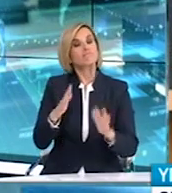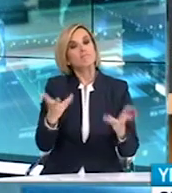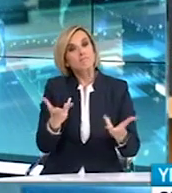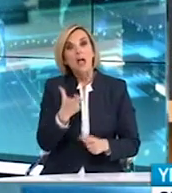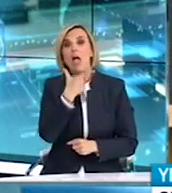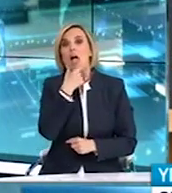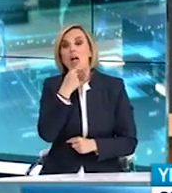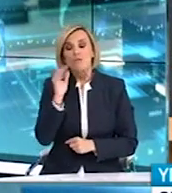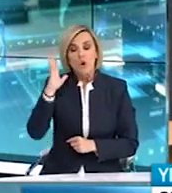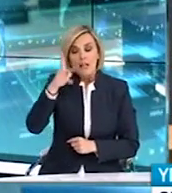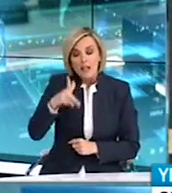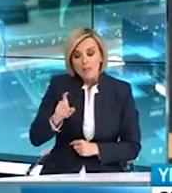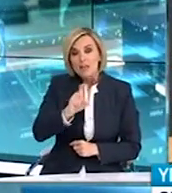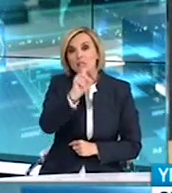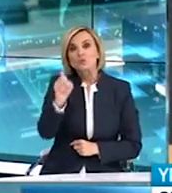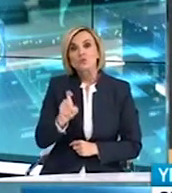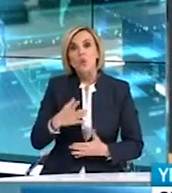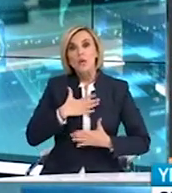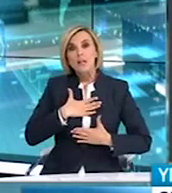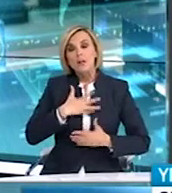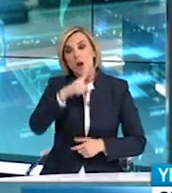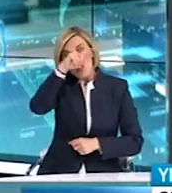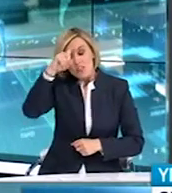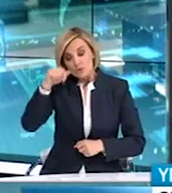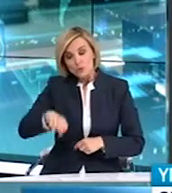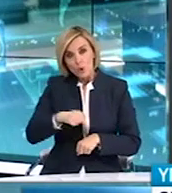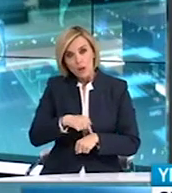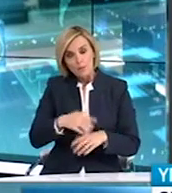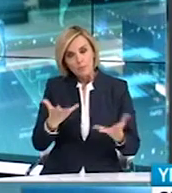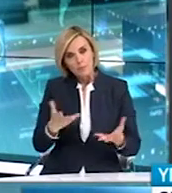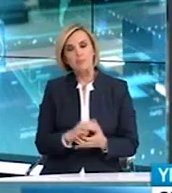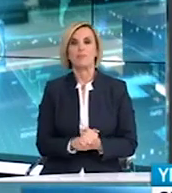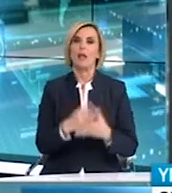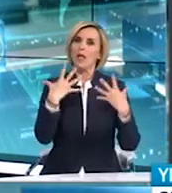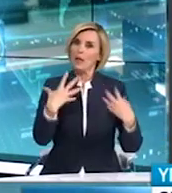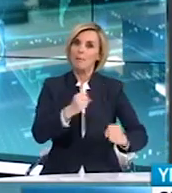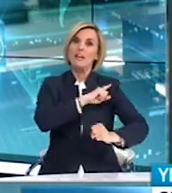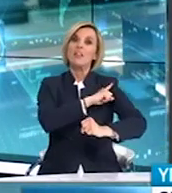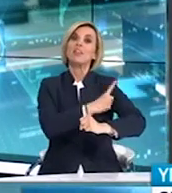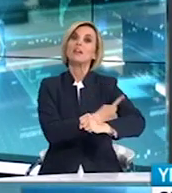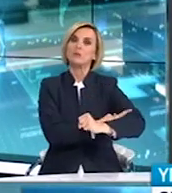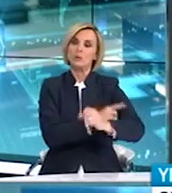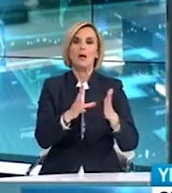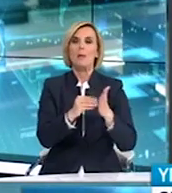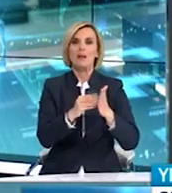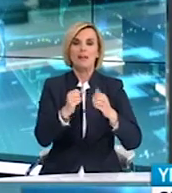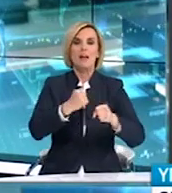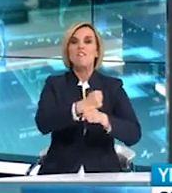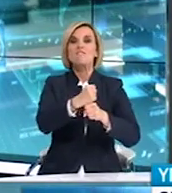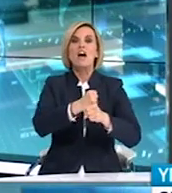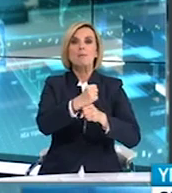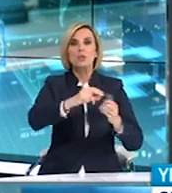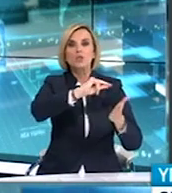μας κατά την πρωτόγνωρη συγκυρία που βιώνουμε. Πιο συγκεκριμένα, την δυνατότητα να λαμβάνουν τις ιατρικές συνταγές στο κινητό